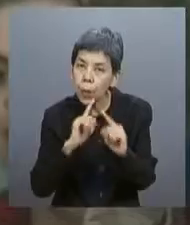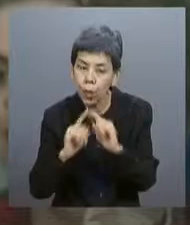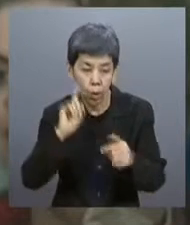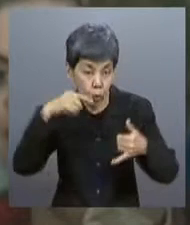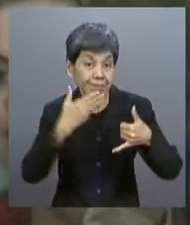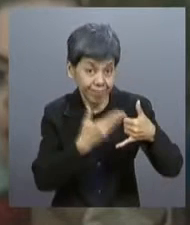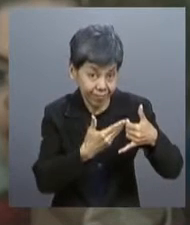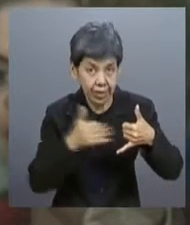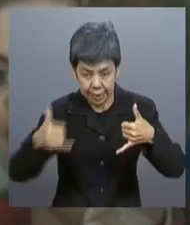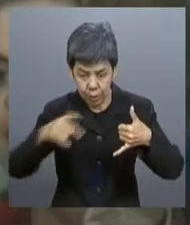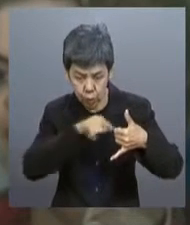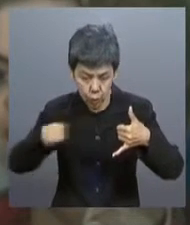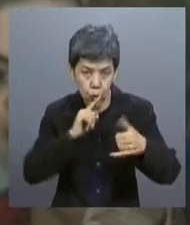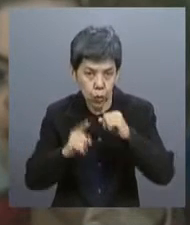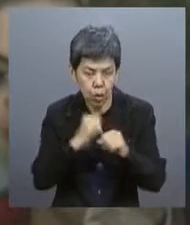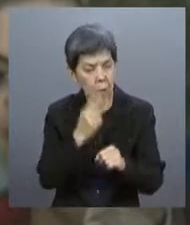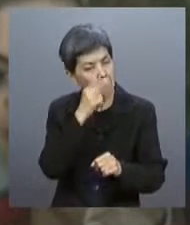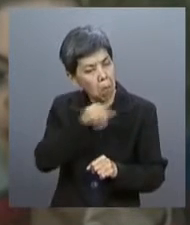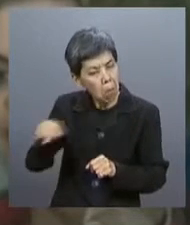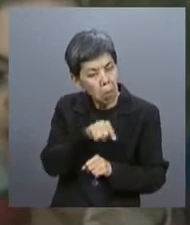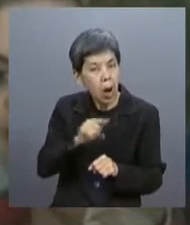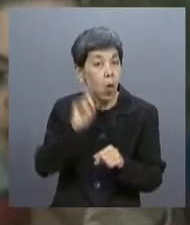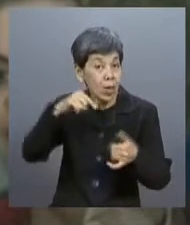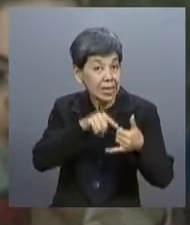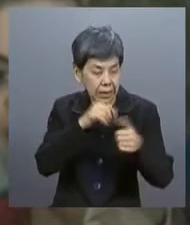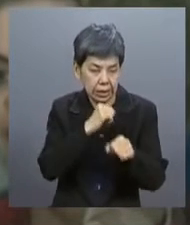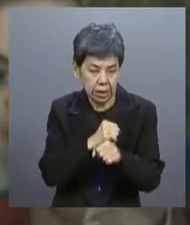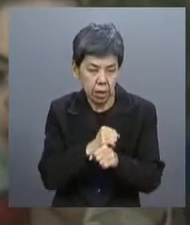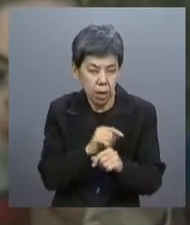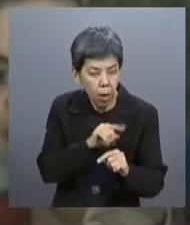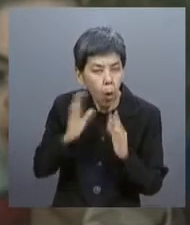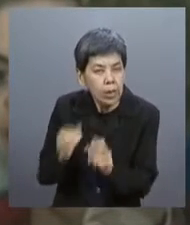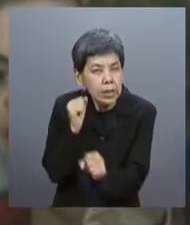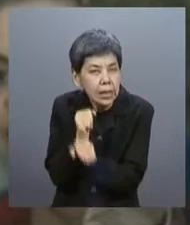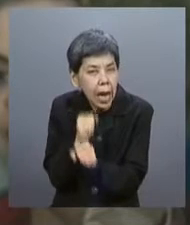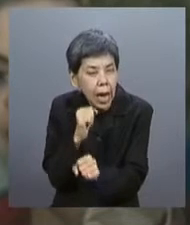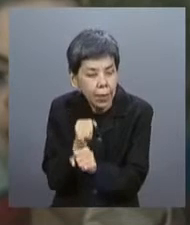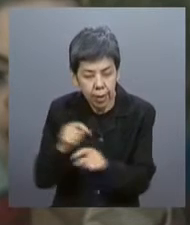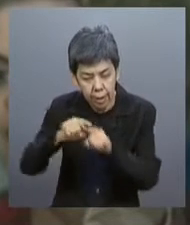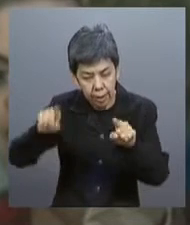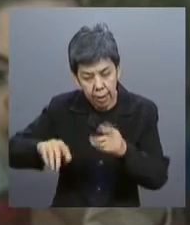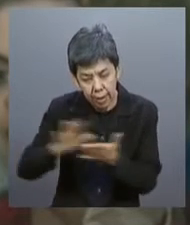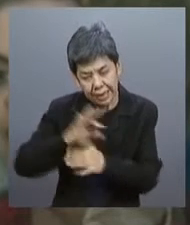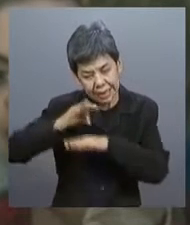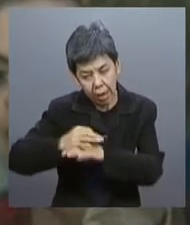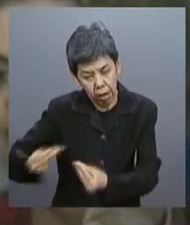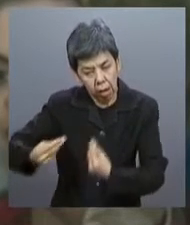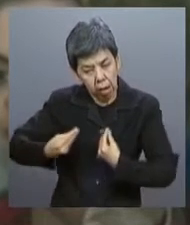รุสเซฟกับนายดูล่าที่แสดงให้เห็นว่านางรุสเซฟกำลังส่งเจ้าหน้าที่นำเอกสารการแต่งตั้งไ